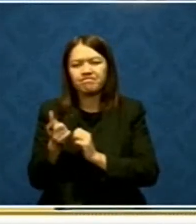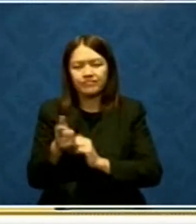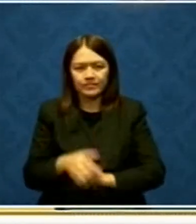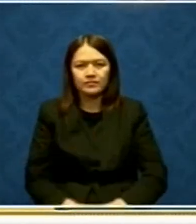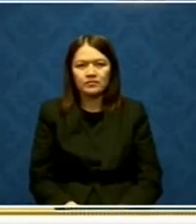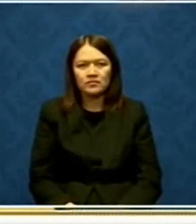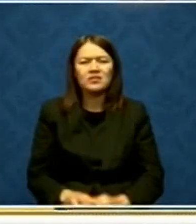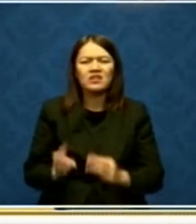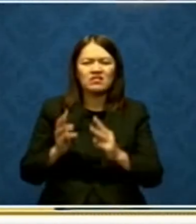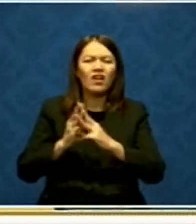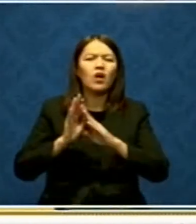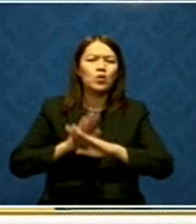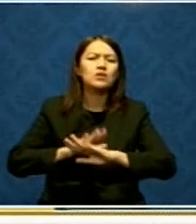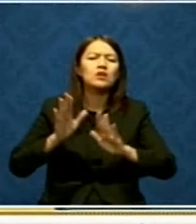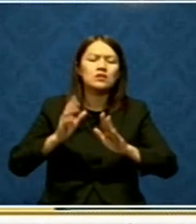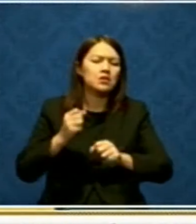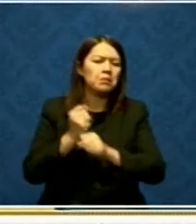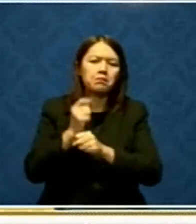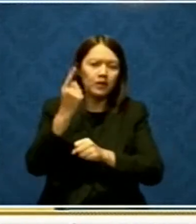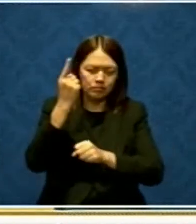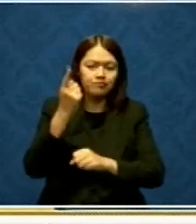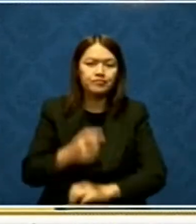ยกเลิกสัญญาและทำใหม่เป็นประโยชน์กว่าเยอะครับ